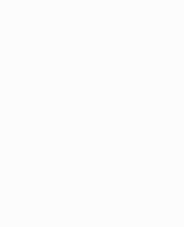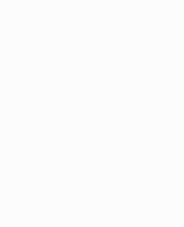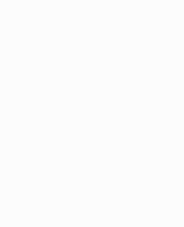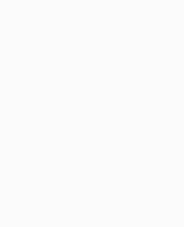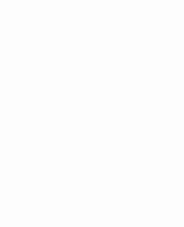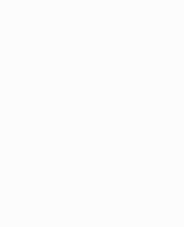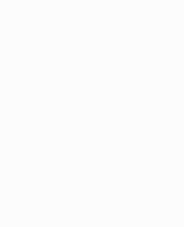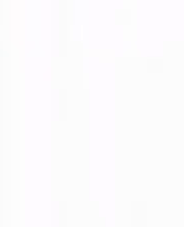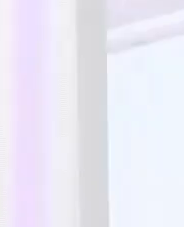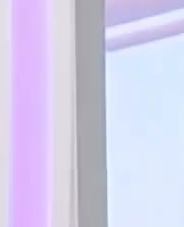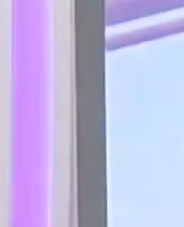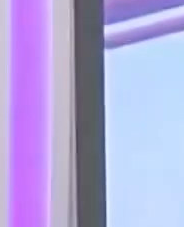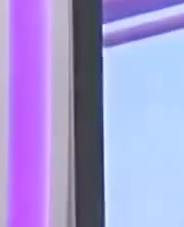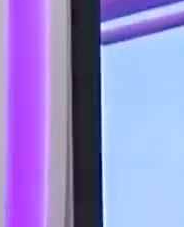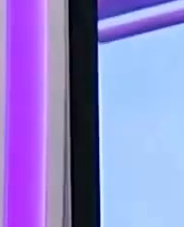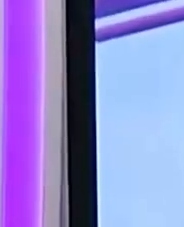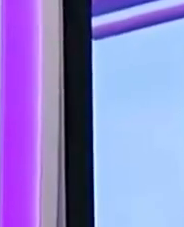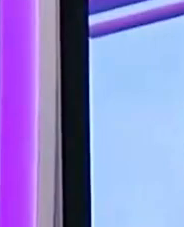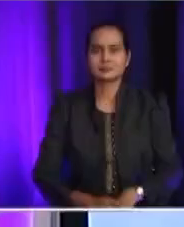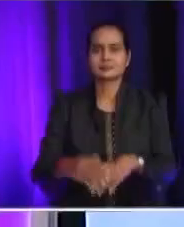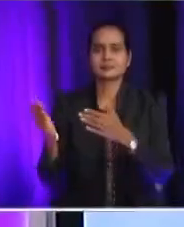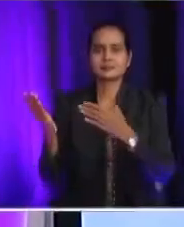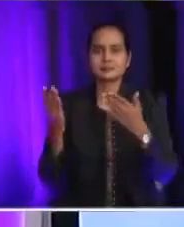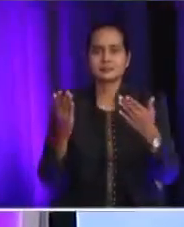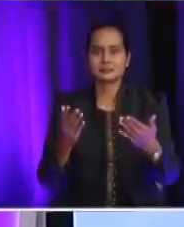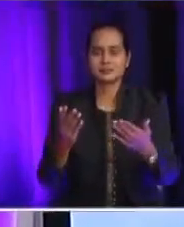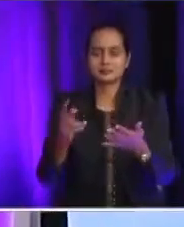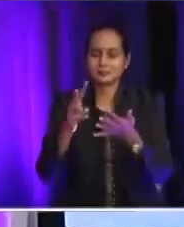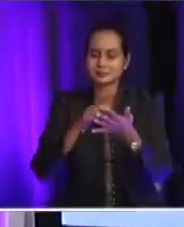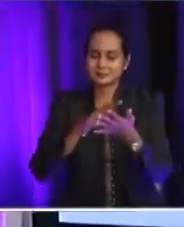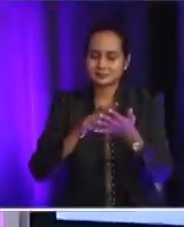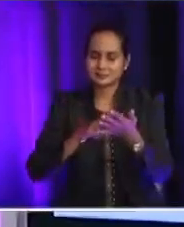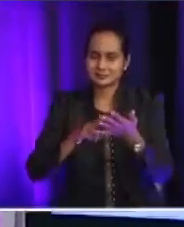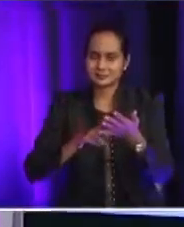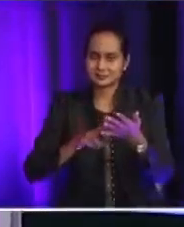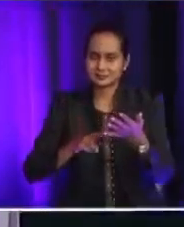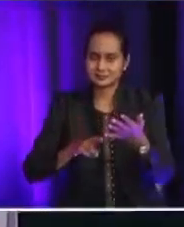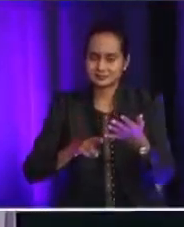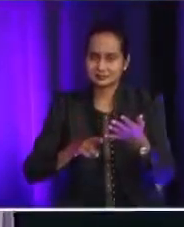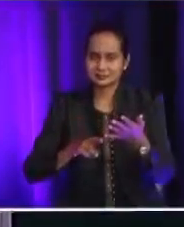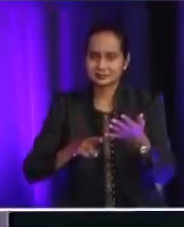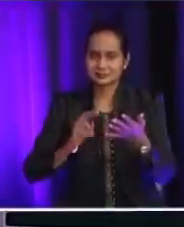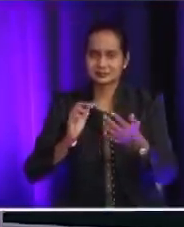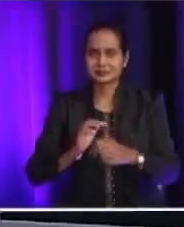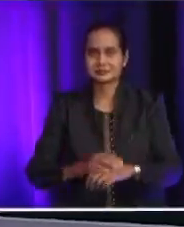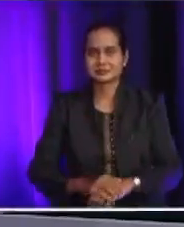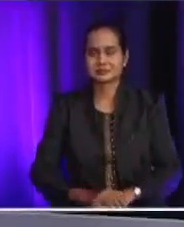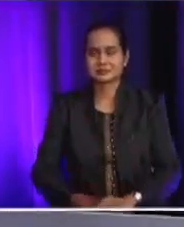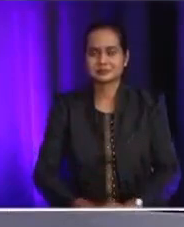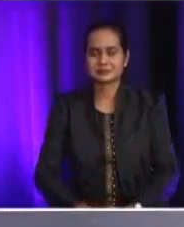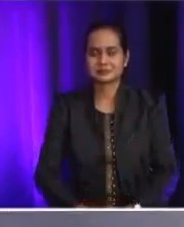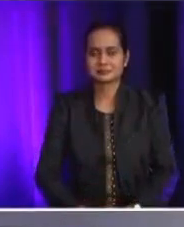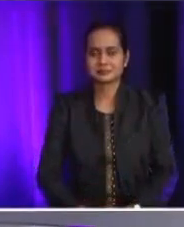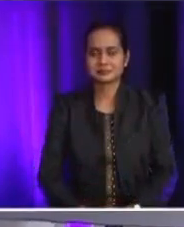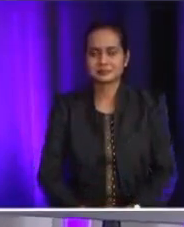TV KPM membawaku terbang ke taman-taman pengetahuan paling menawan, melintasi